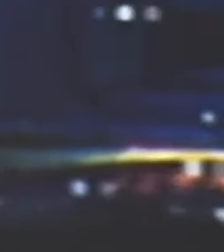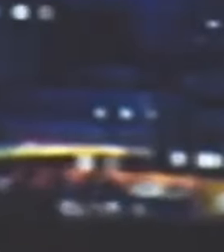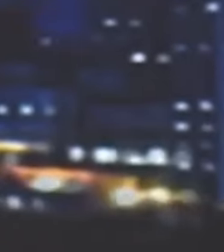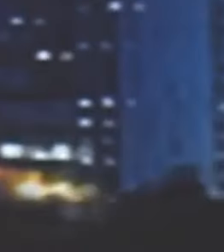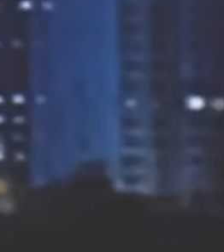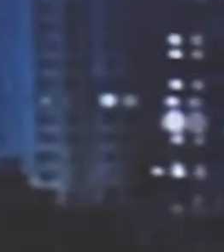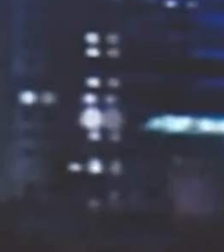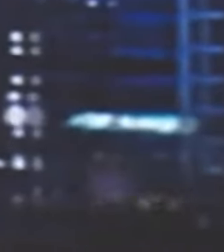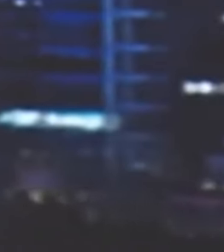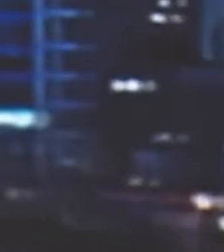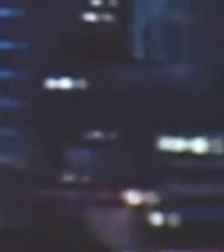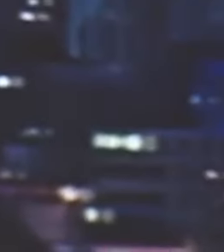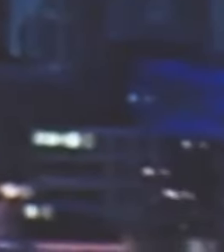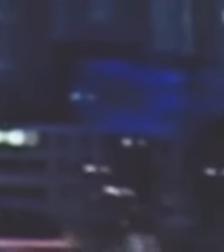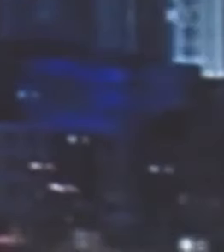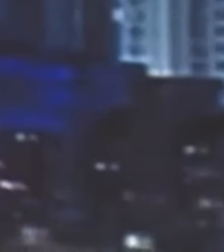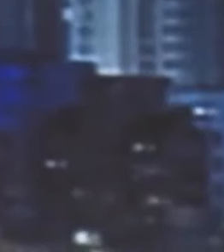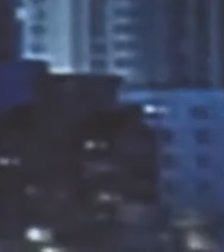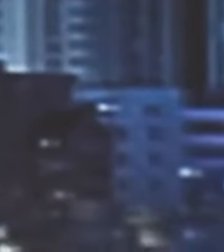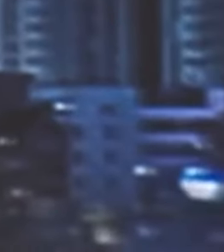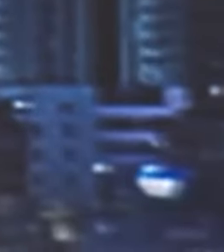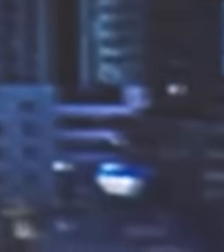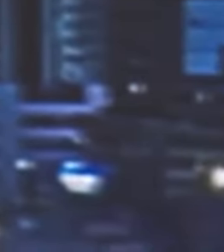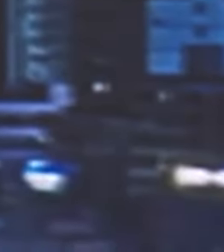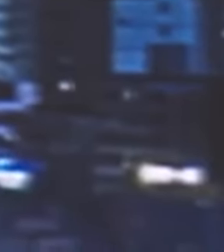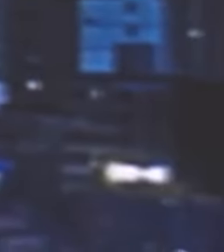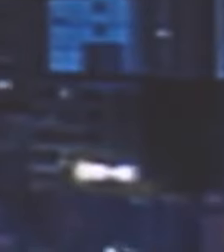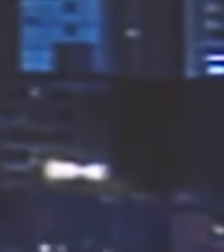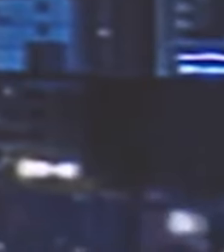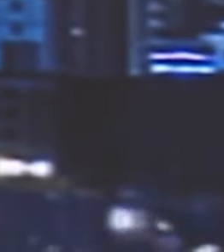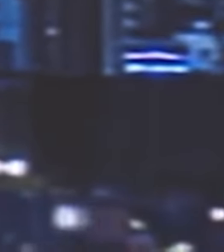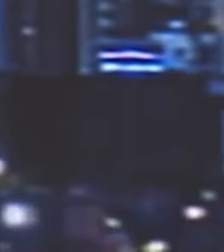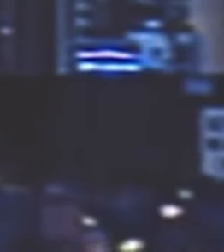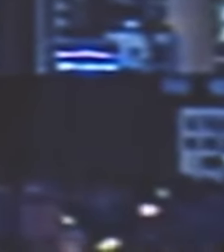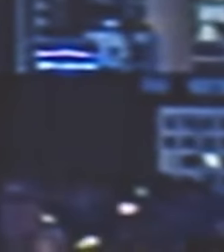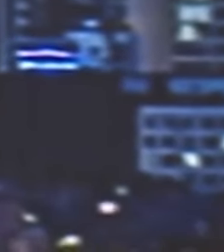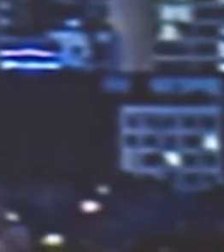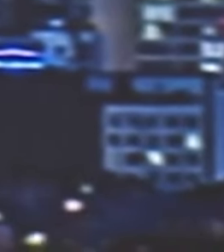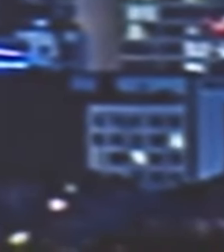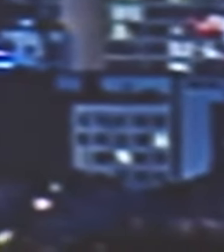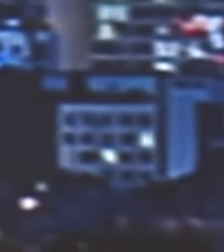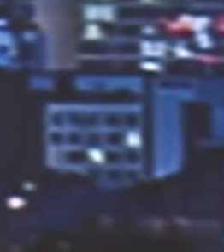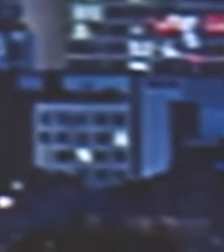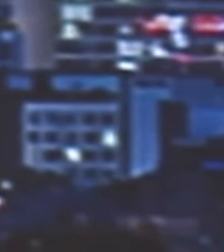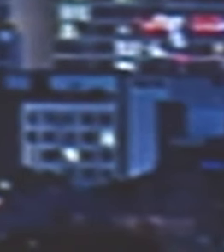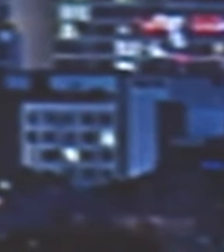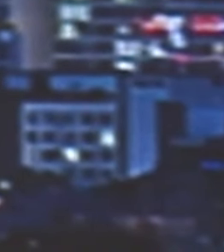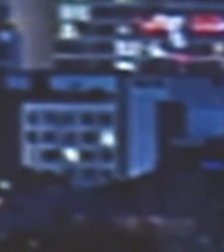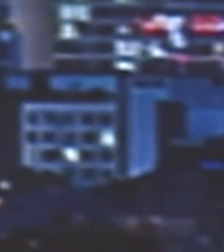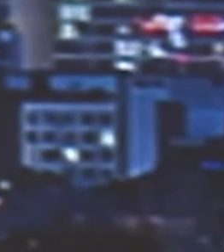JTBC 뉴스를 시청해 주신 여러분 고맙습니다. 저희는 저녁 6시 50분 뉴스룸에서 뵙겠습니다.